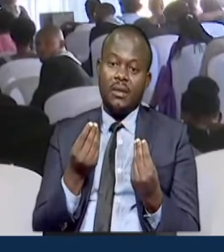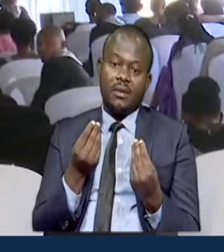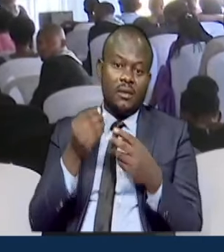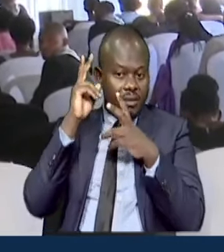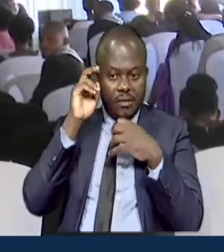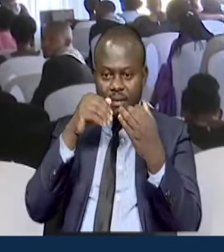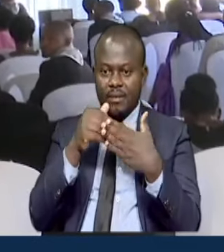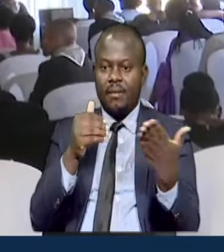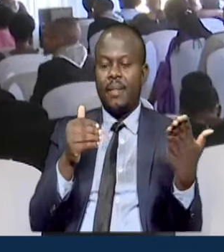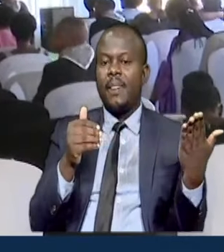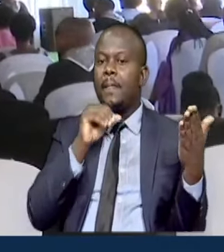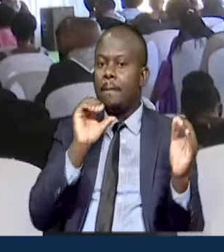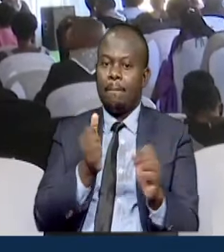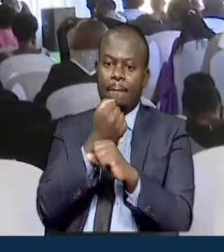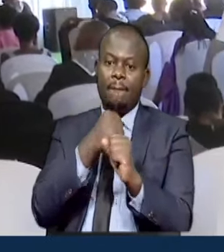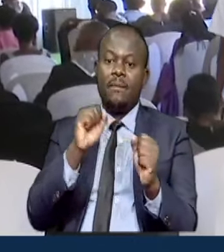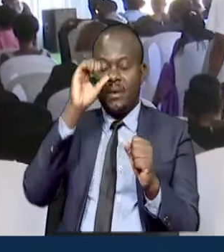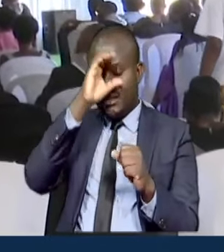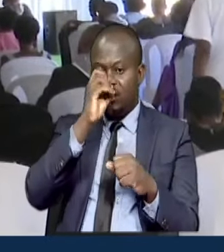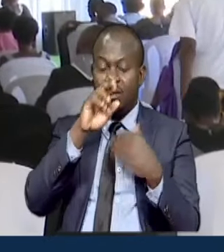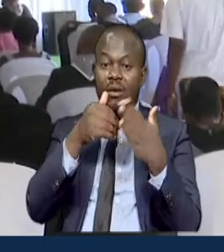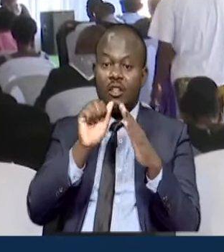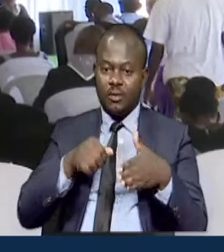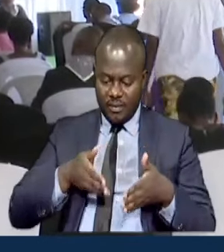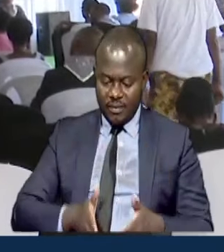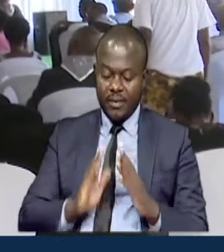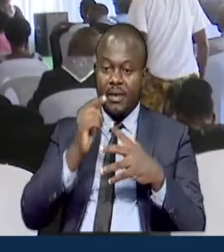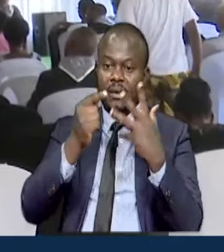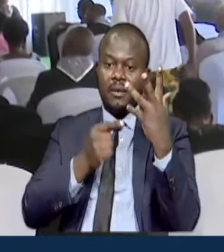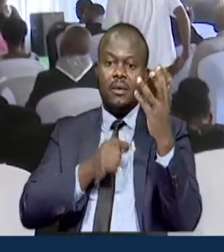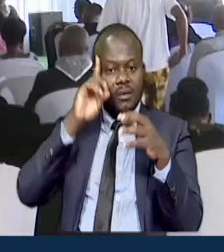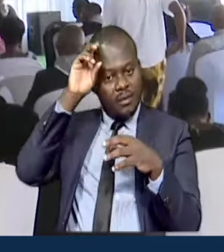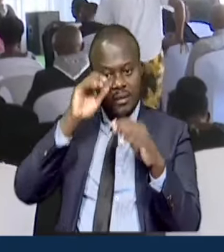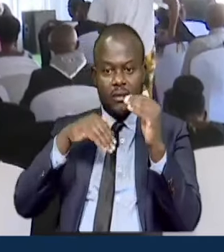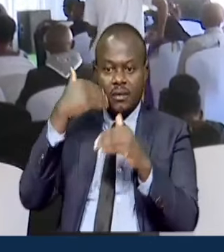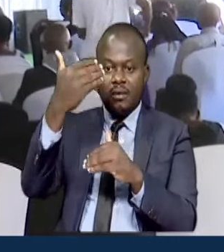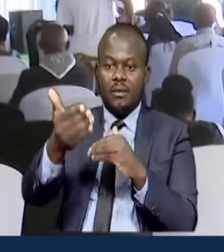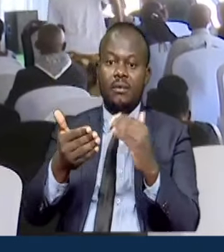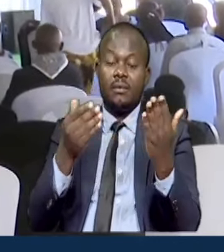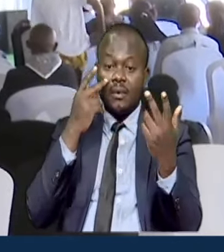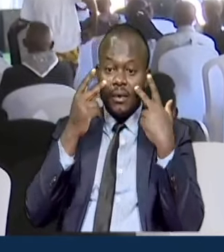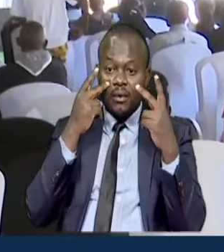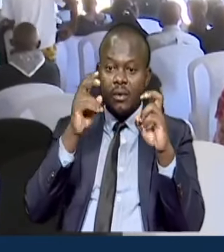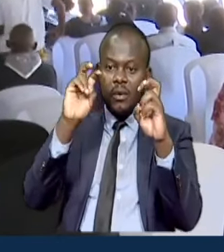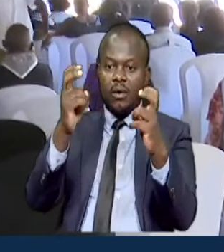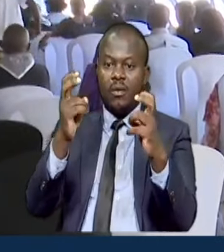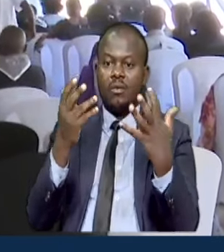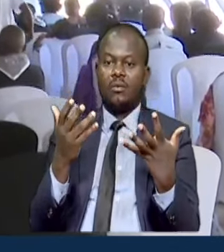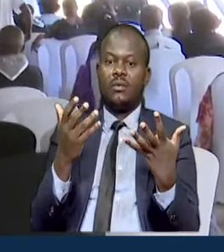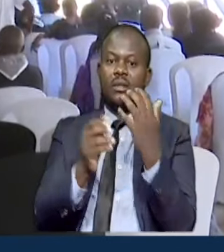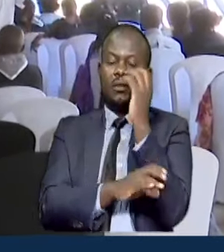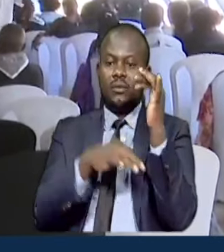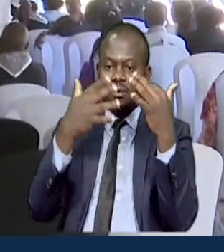umuntu ashobora kuvuga ngo ashake cyangwa se abe yabyara. Ibyo twabitekereje nyuma, ariko tubona ko igihugu